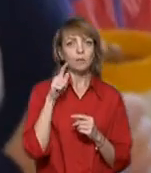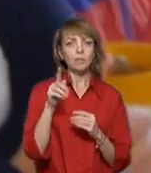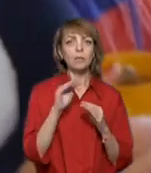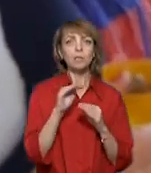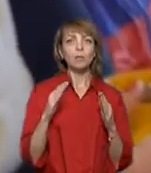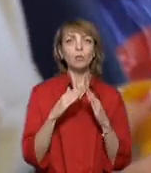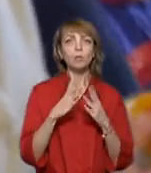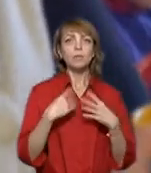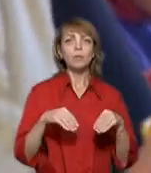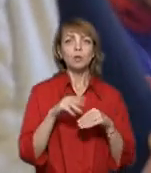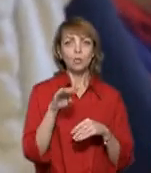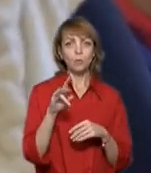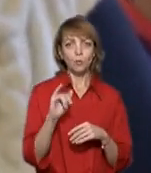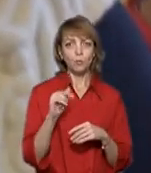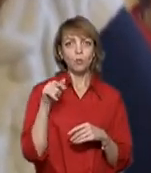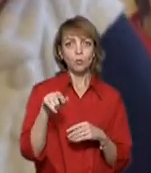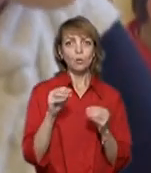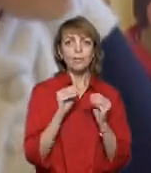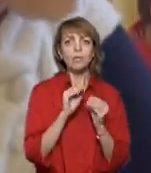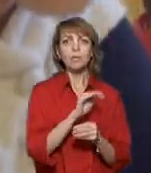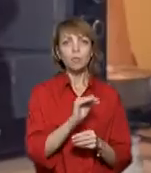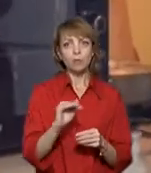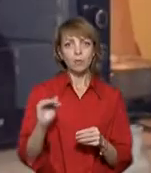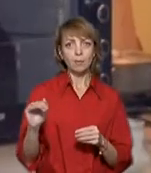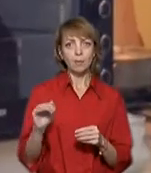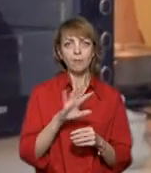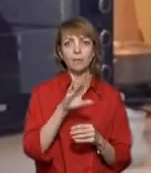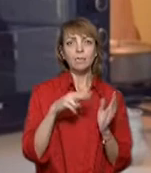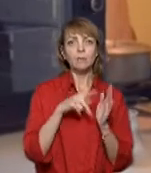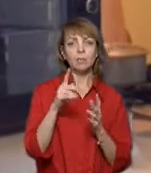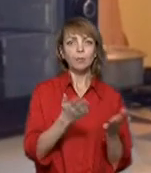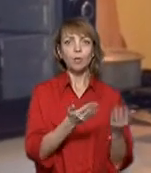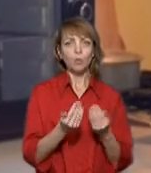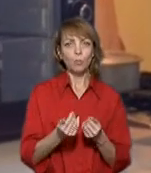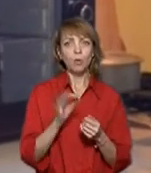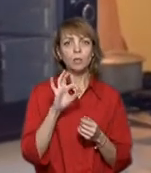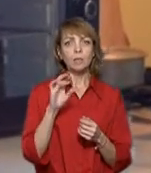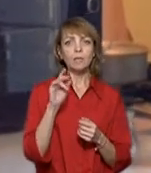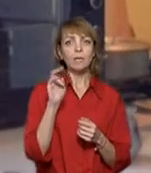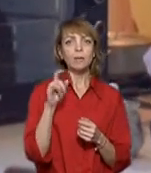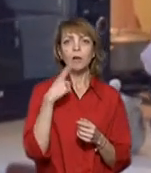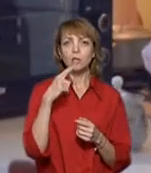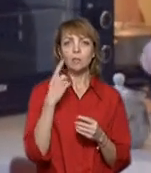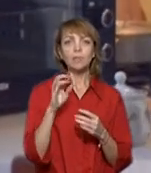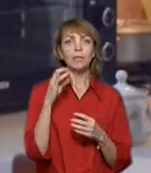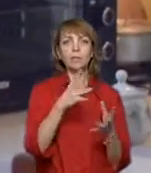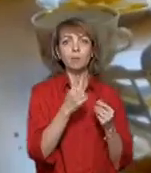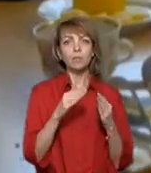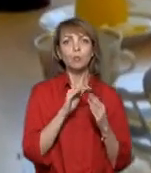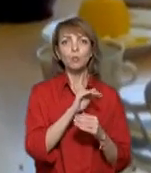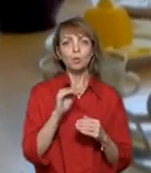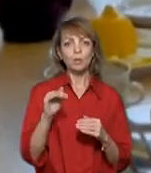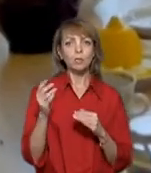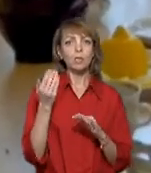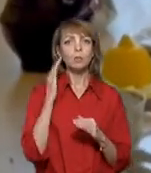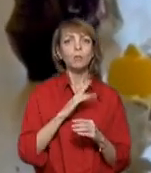дитячий будинок сімейного типу. Тут 10 дітей. 7 із них – прийомні. Оксана Зацаринна каже, Сергія забрала з дитбудинку, де